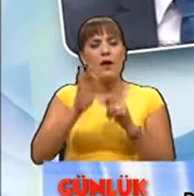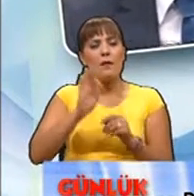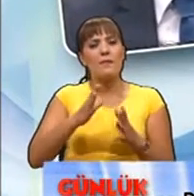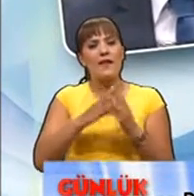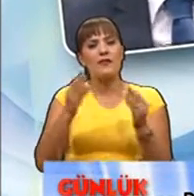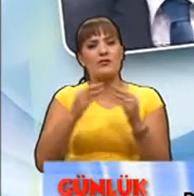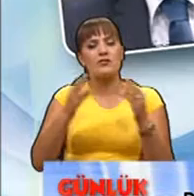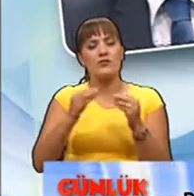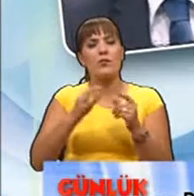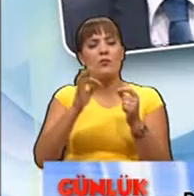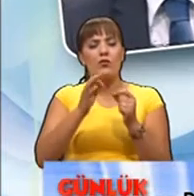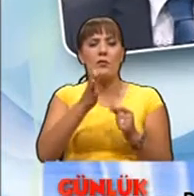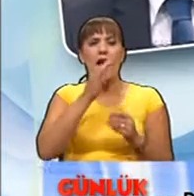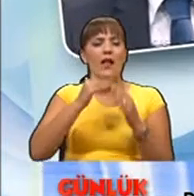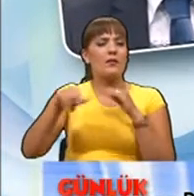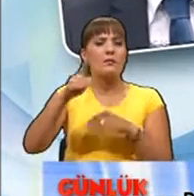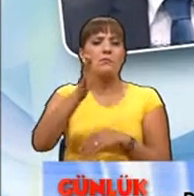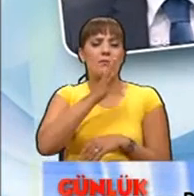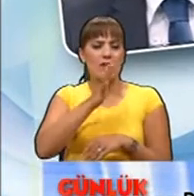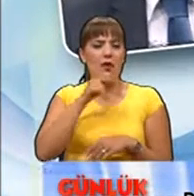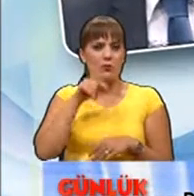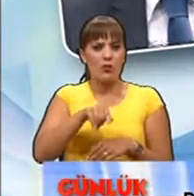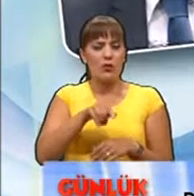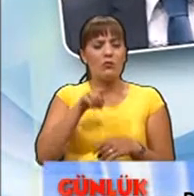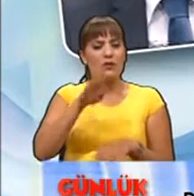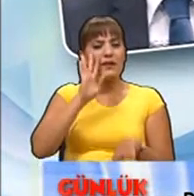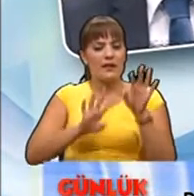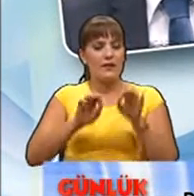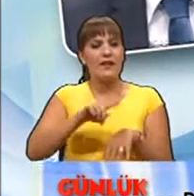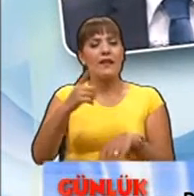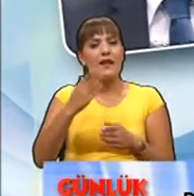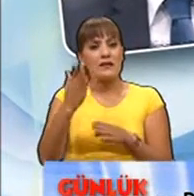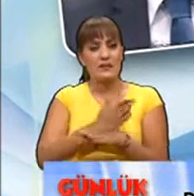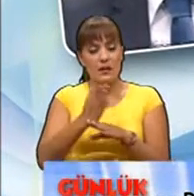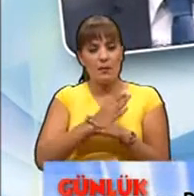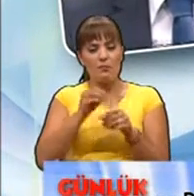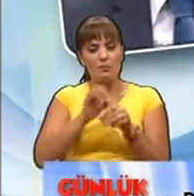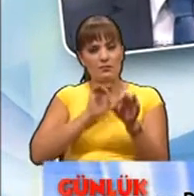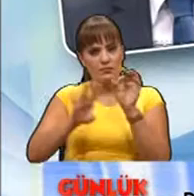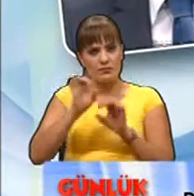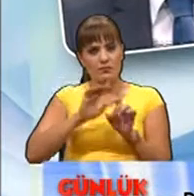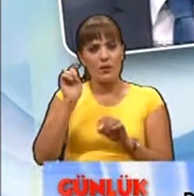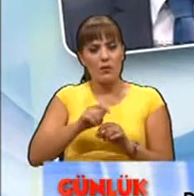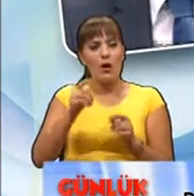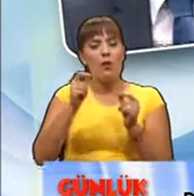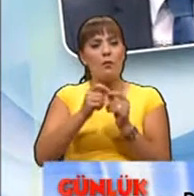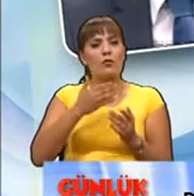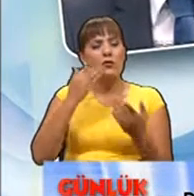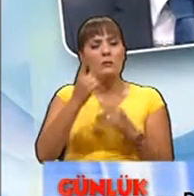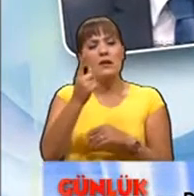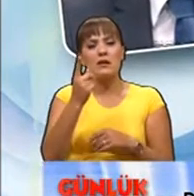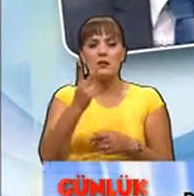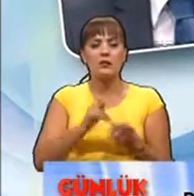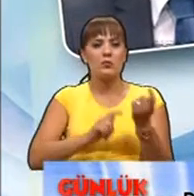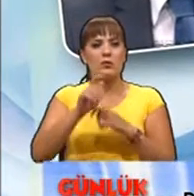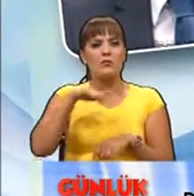geçicidir. Aslında botoks öyle bir şeydir bilinen halk tarafından. Ama bu tedavide diğer sebepleri de ekart edersek botoksu bir ya da iki uygulamadan